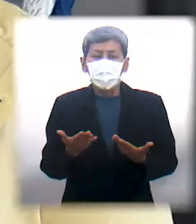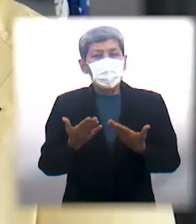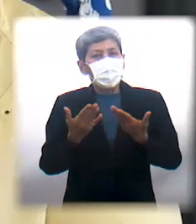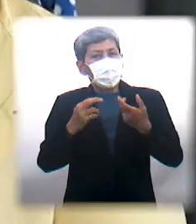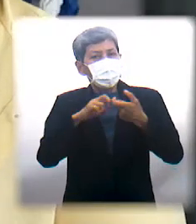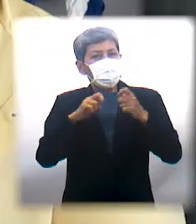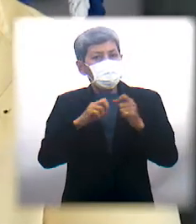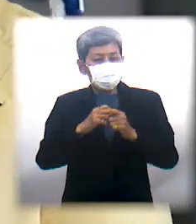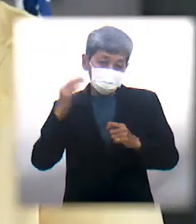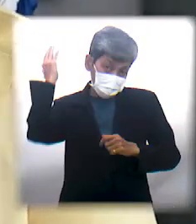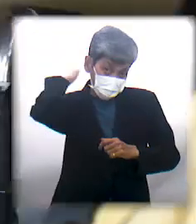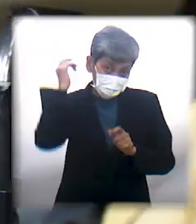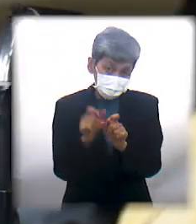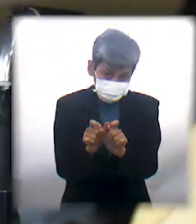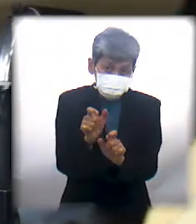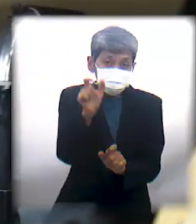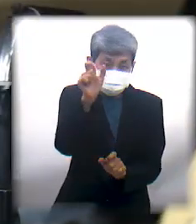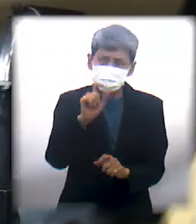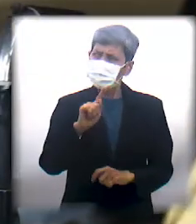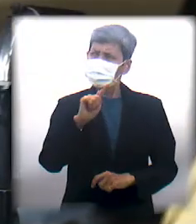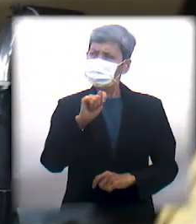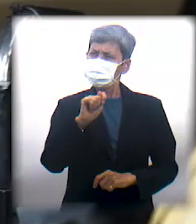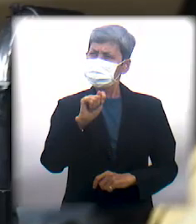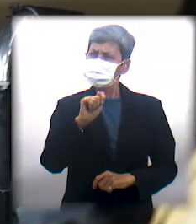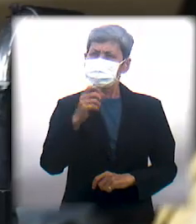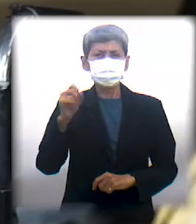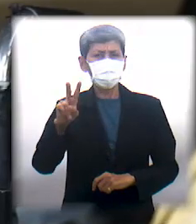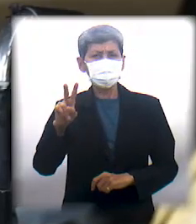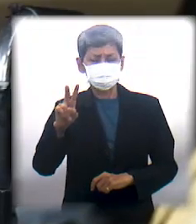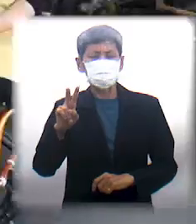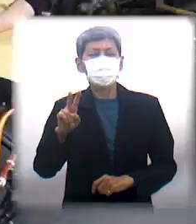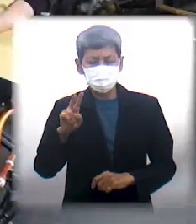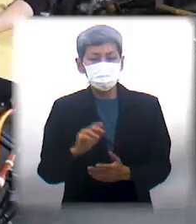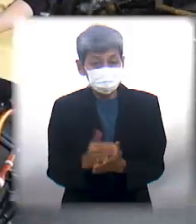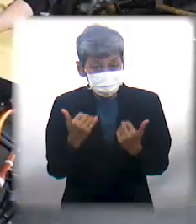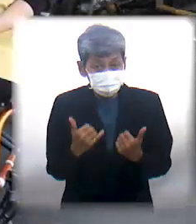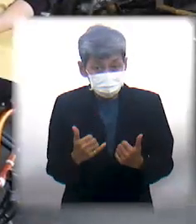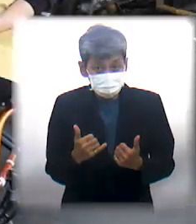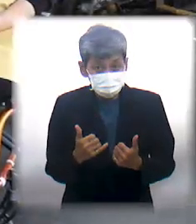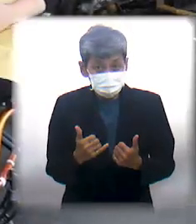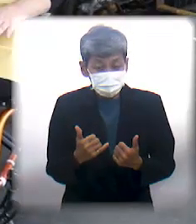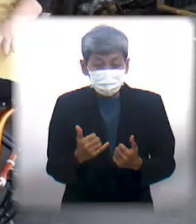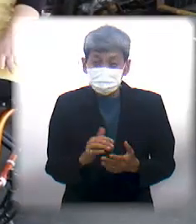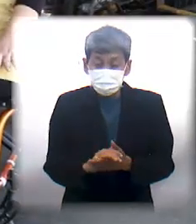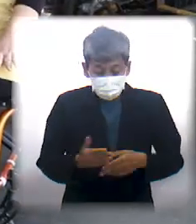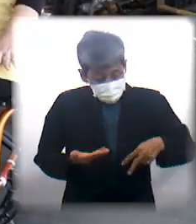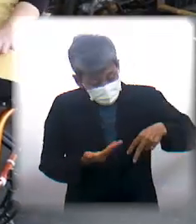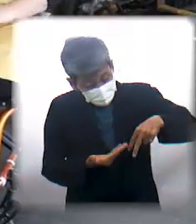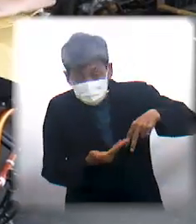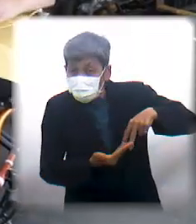ให้มีผลต่อกระดูกสันหลังเหรอคะหรือว่า ใช่กระดูกสันหลังที่12ครับ ตอนนี้ก็คือเรียกว่าข